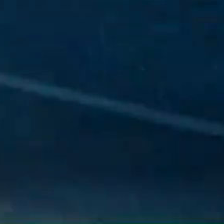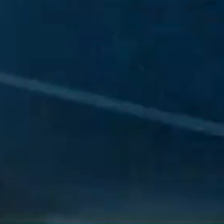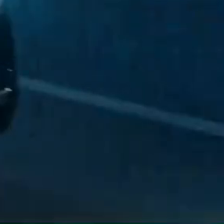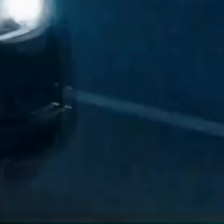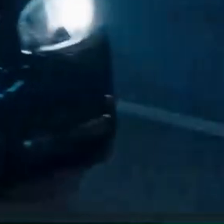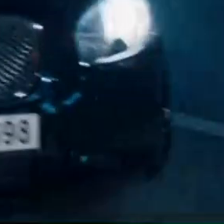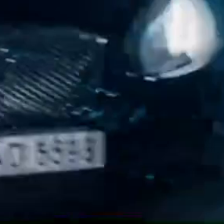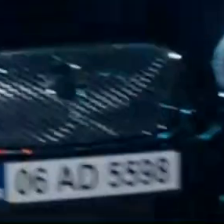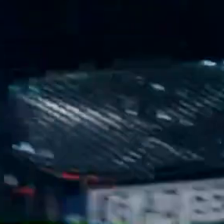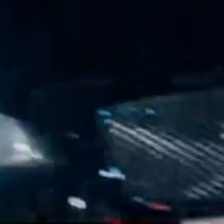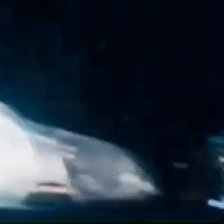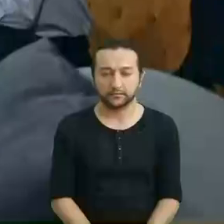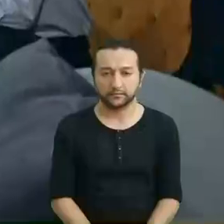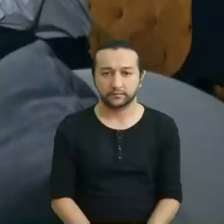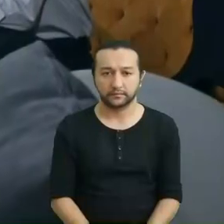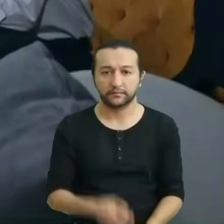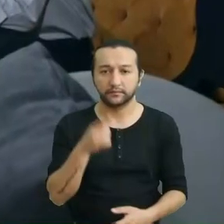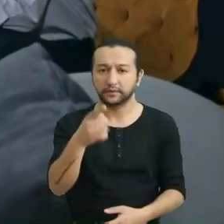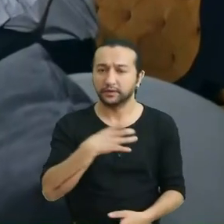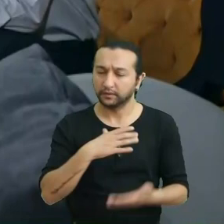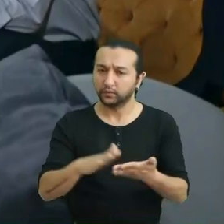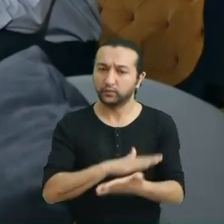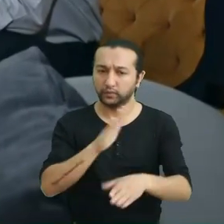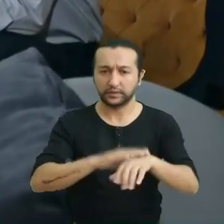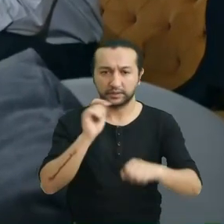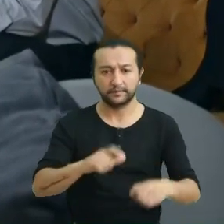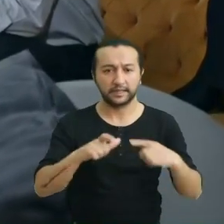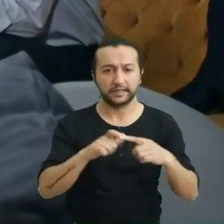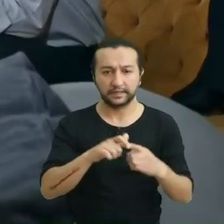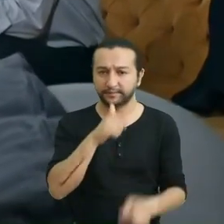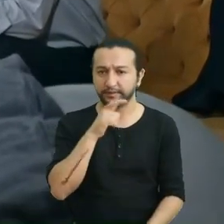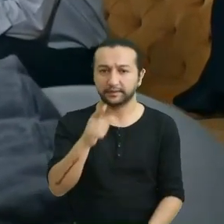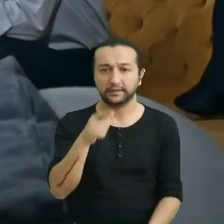Yıldıray'ın aracı da gidiyor. Toparlayın